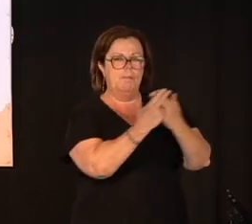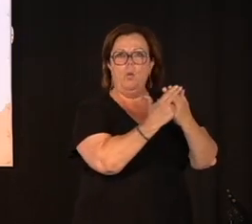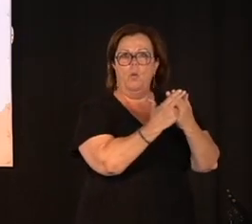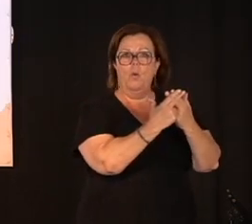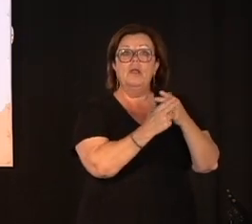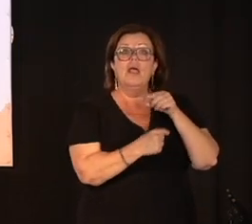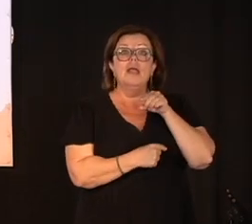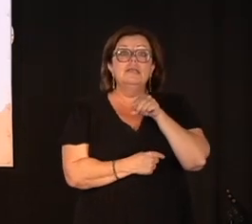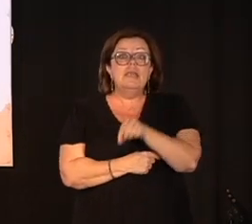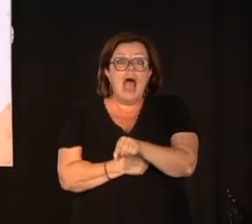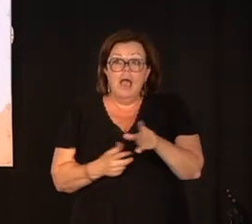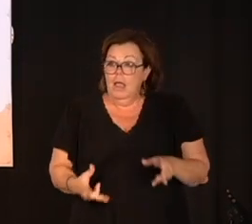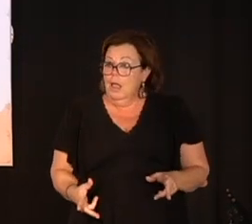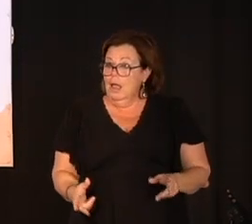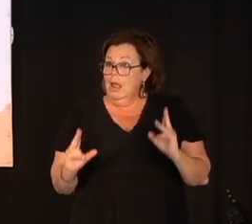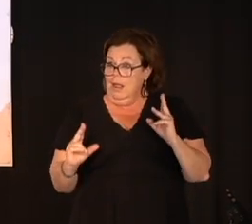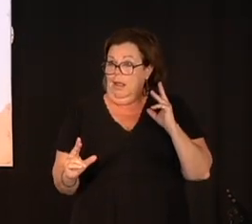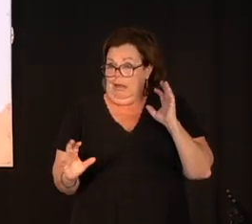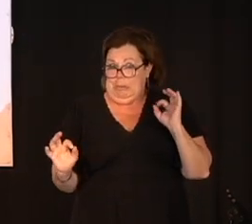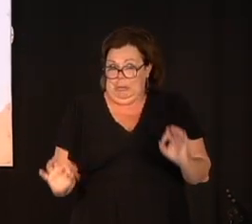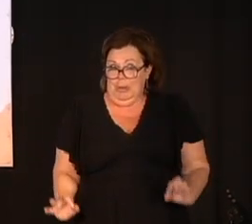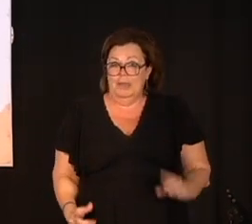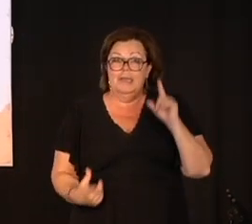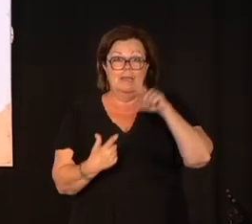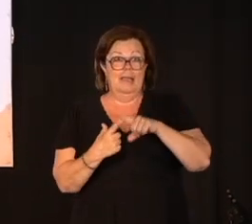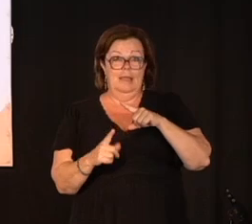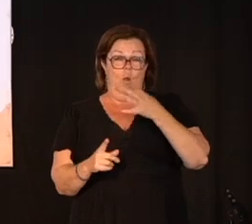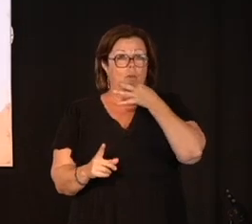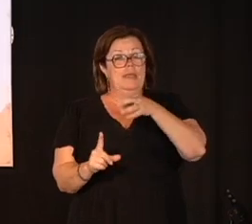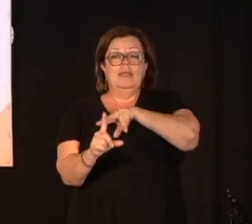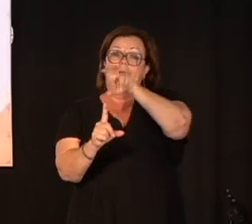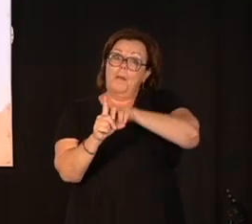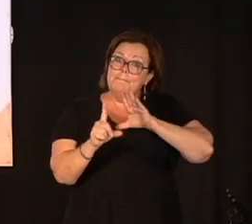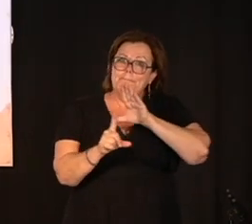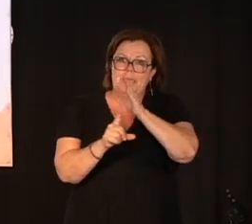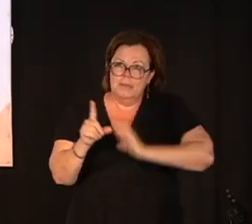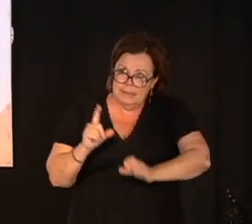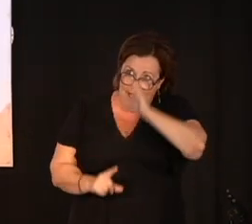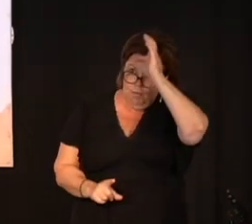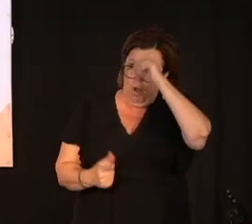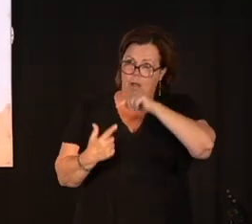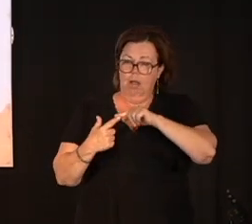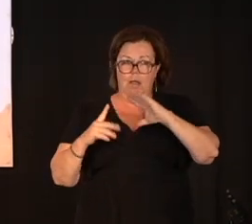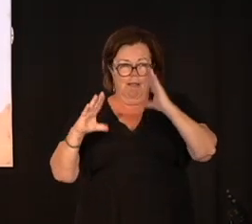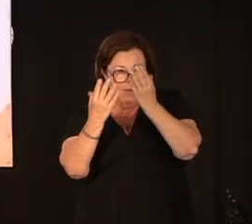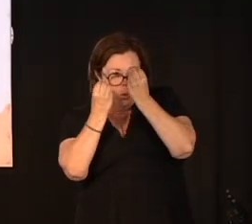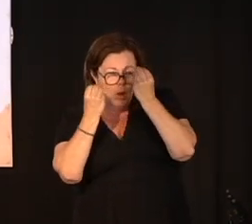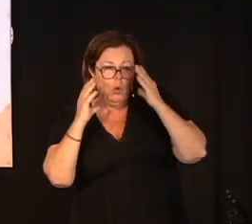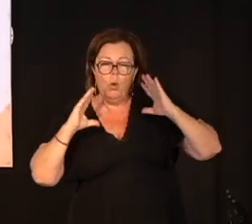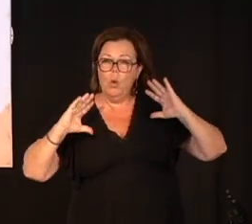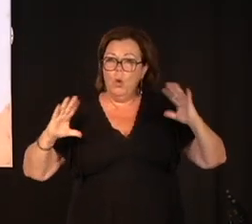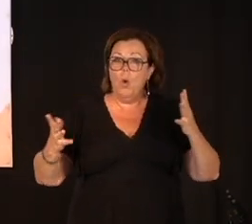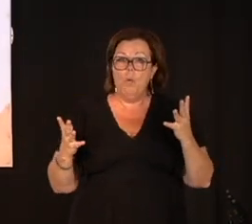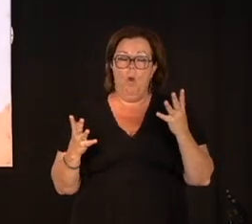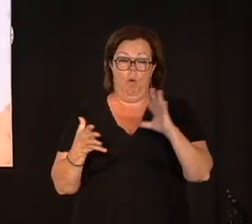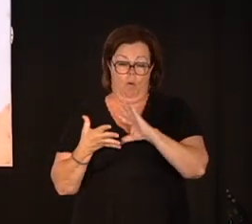de révolution anthropologique dans l'accès au savoir, la connaissance, l'information. Et donc, il me semblait extrêmement intéressant de choisir comme thème pour l'an